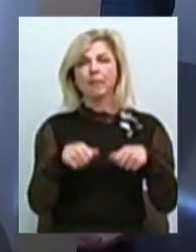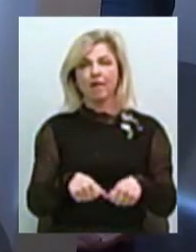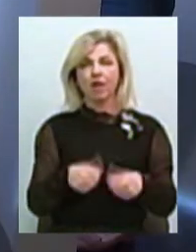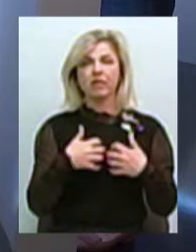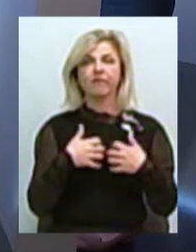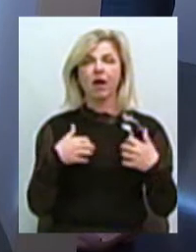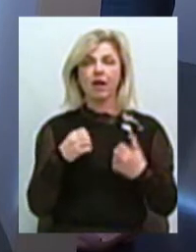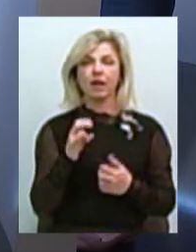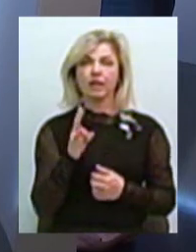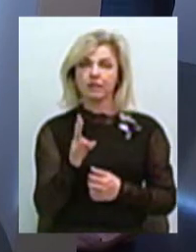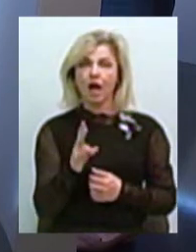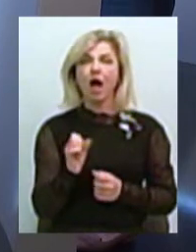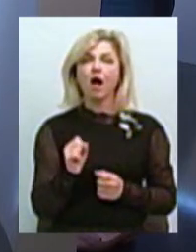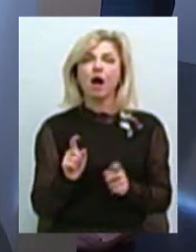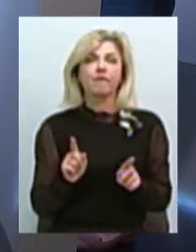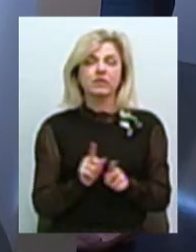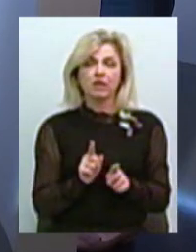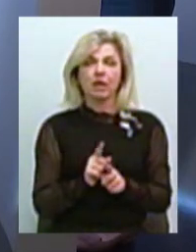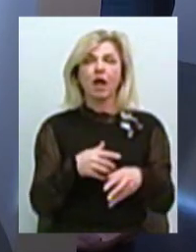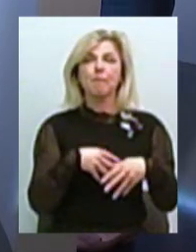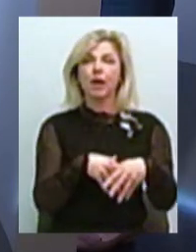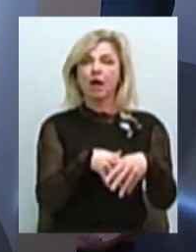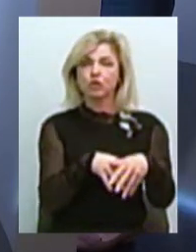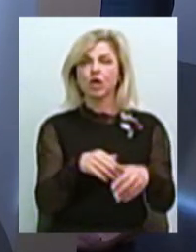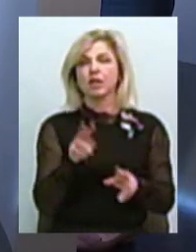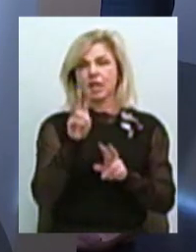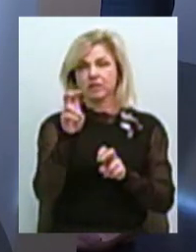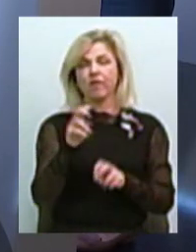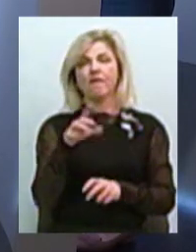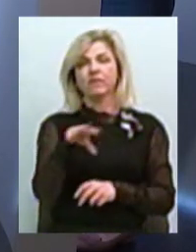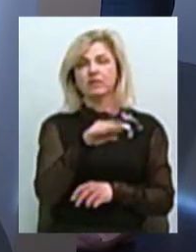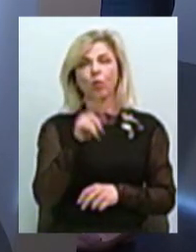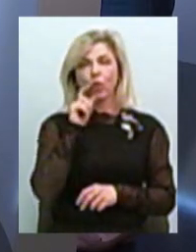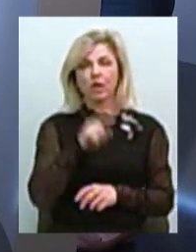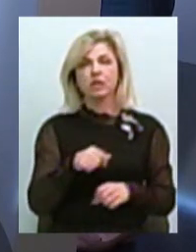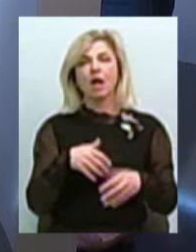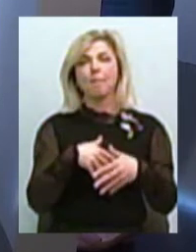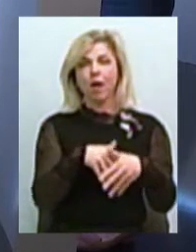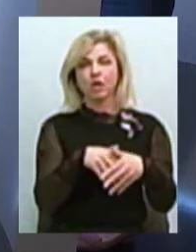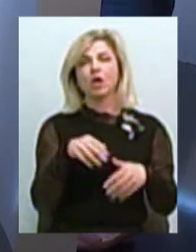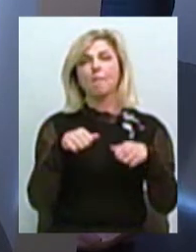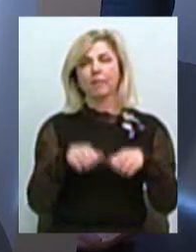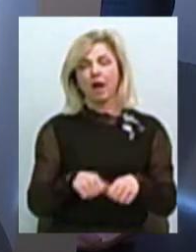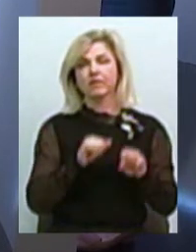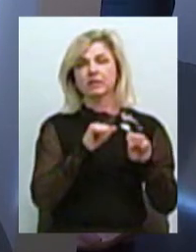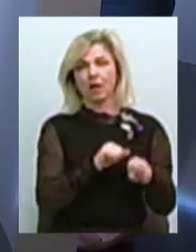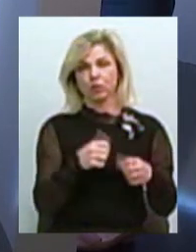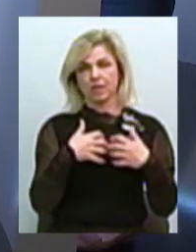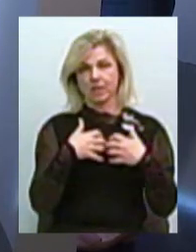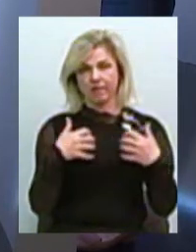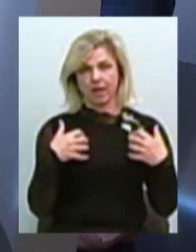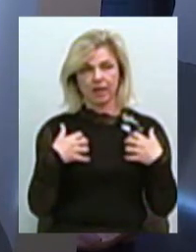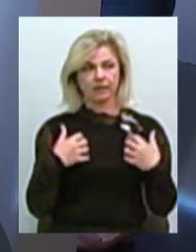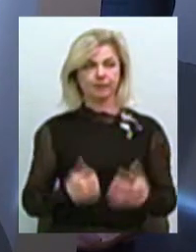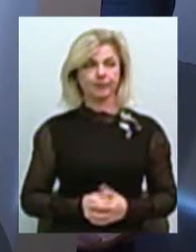тварин». А все ж таки марш називається «Всеукраїнський марш прав захисту тварин». Можливо, щоб марш переглянути? Марш